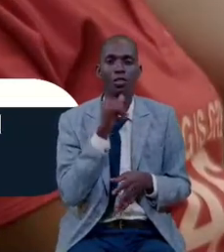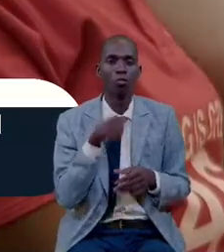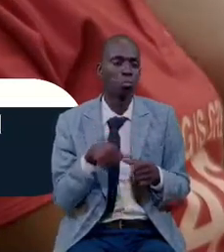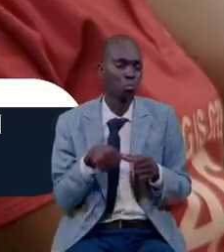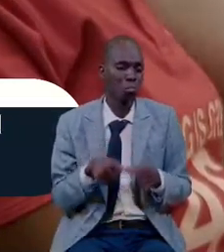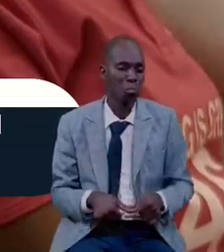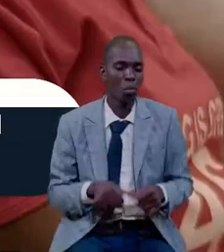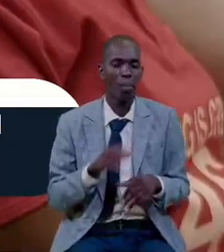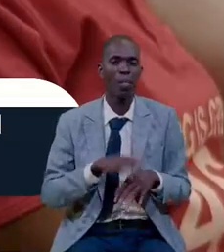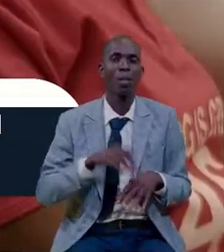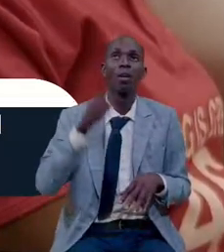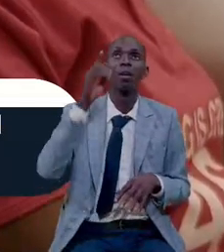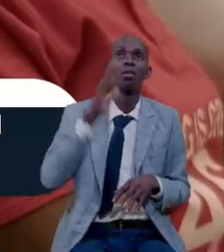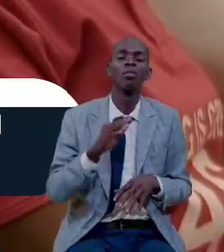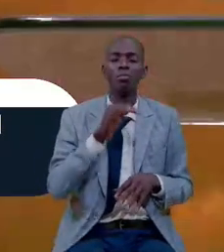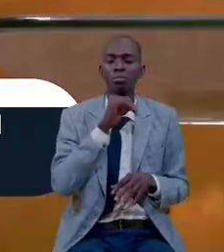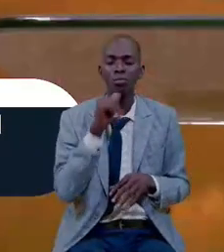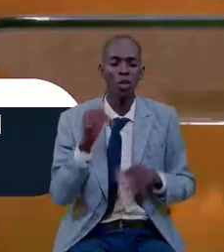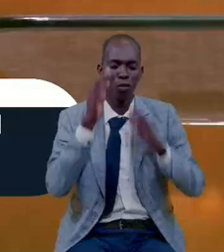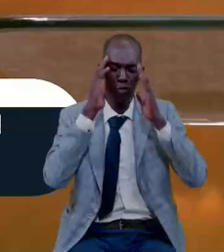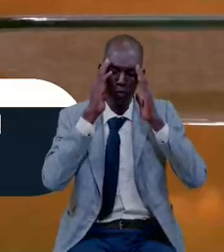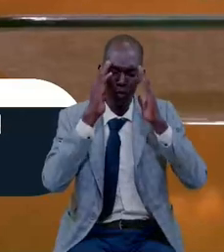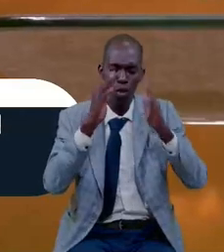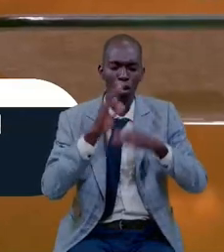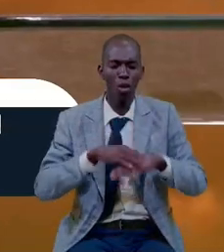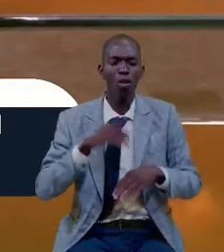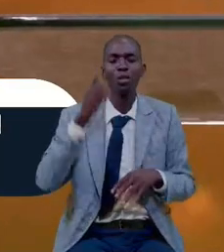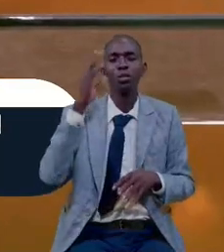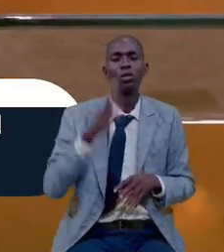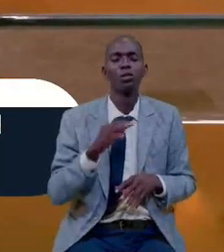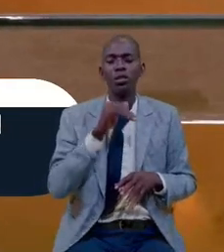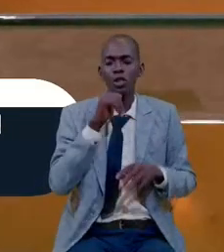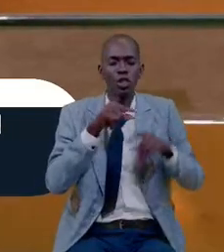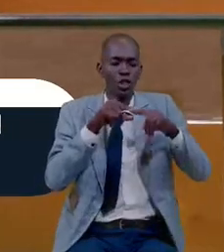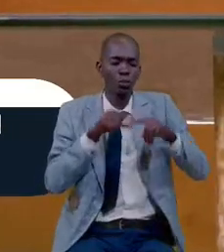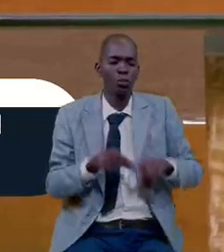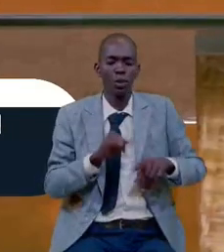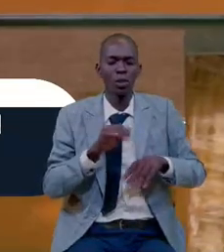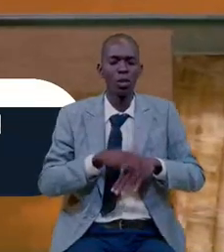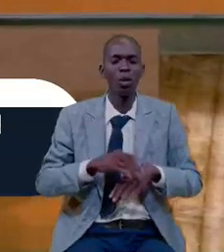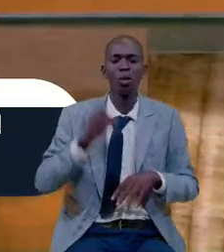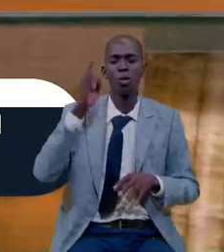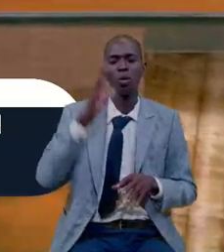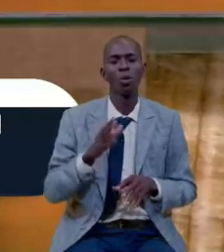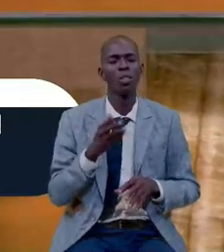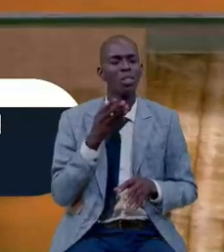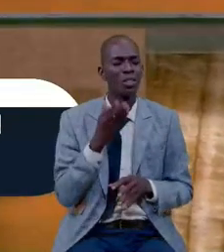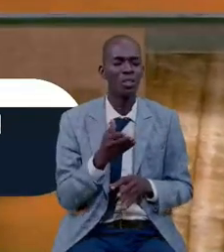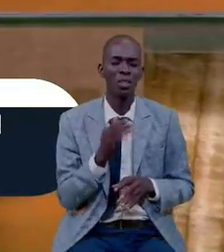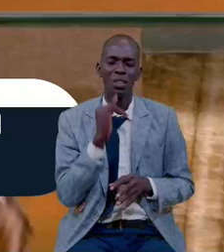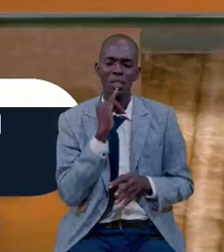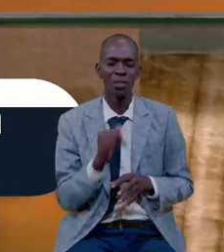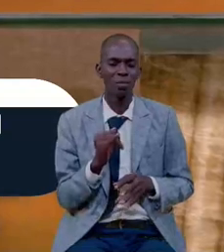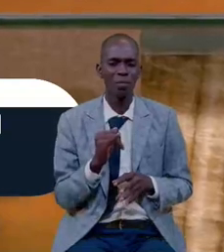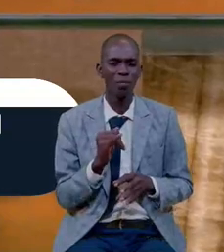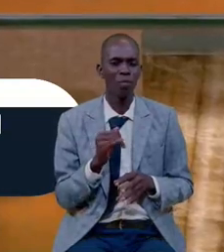pas avec Dieu. Il ne se concentre pas sur Dieu. Il ne dépend pas de Dieu. Il ne marche pas. Il